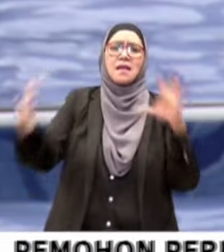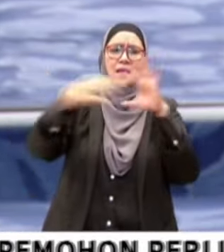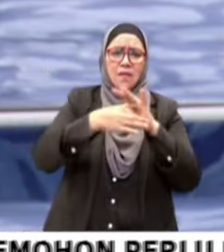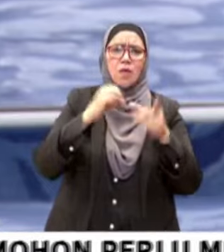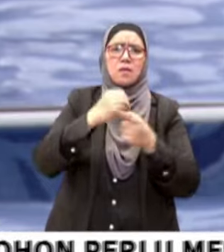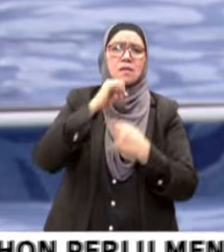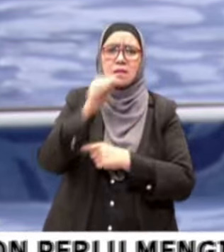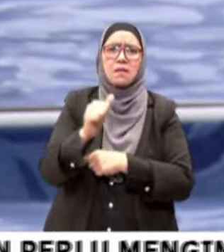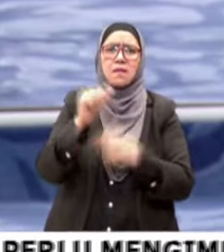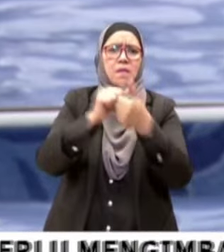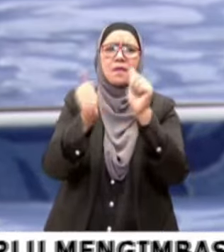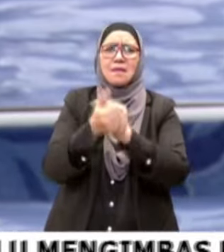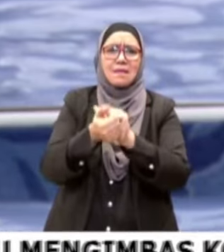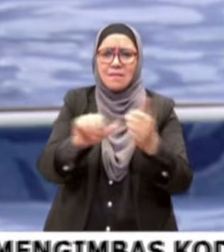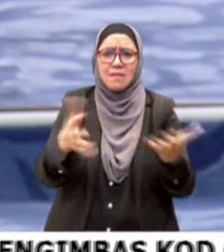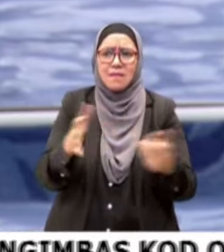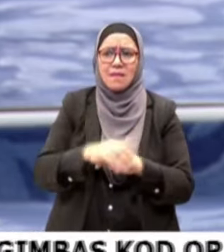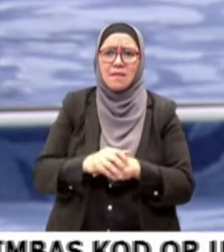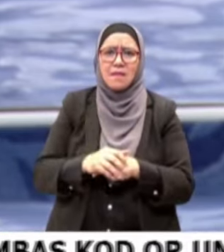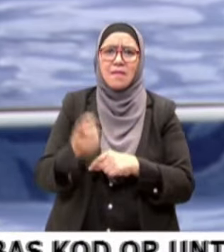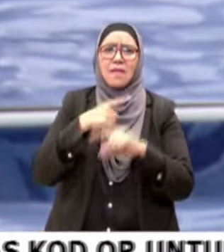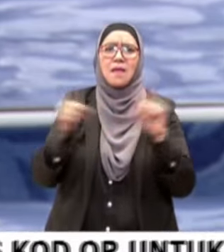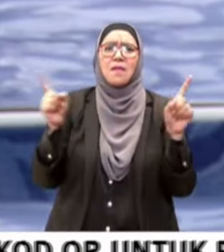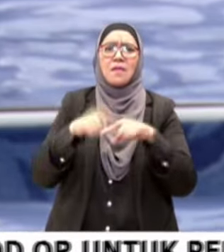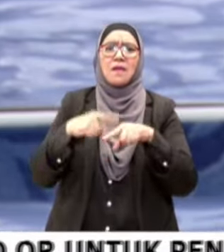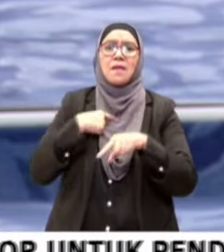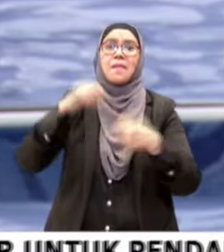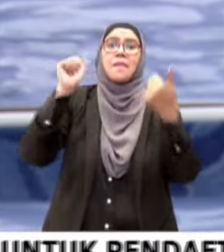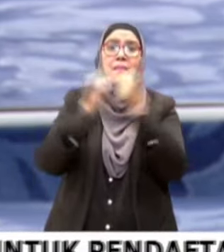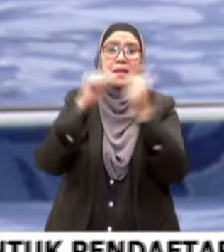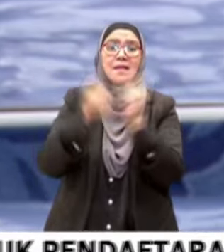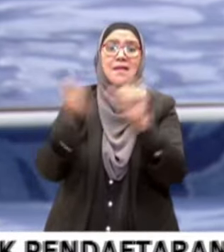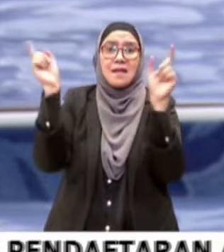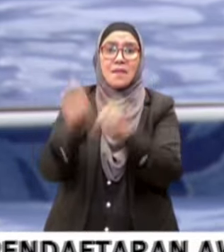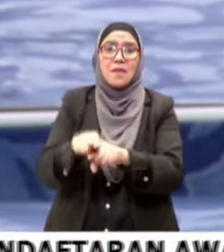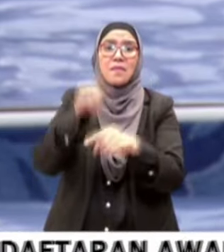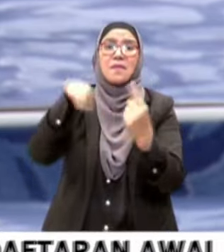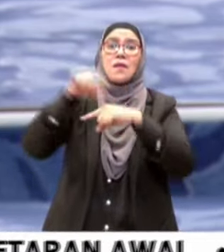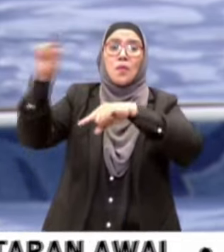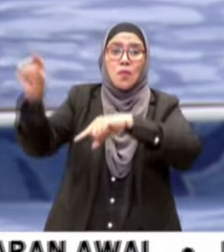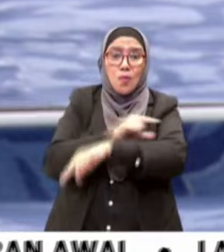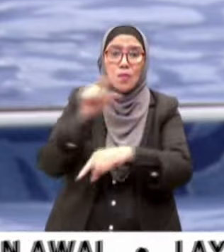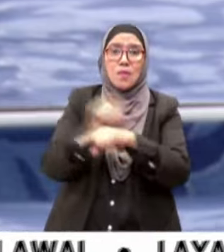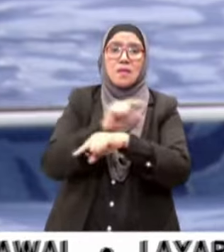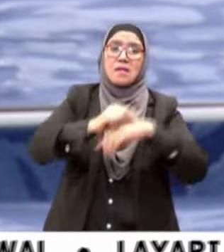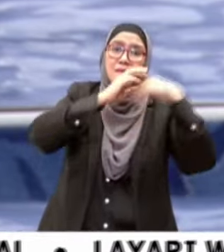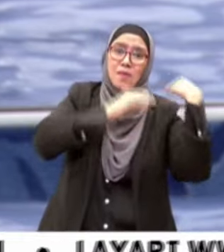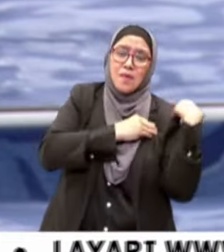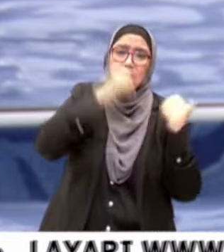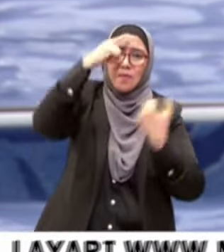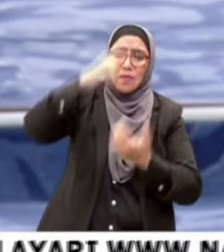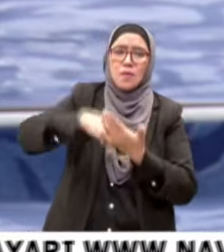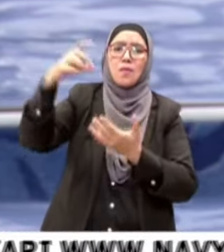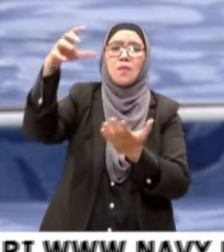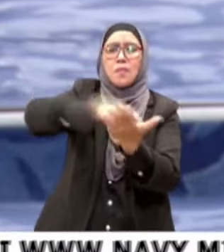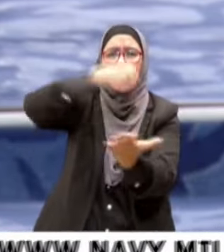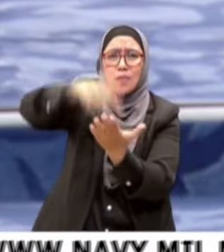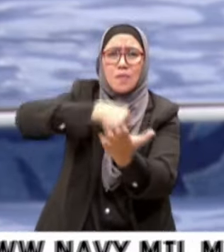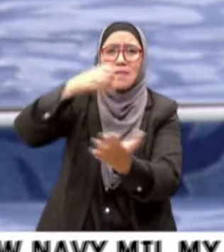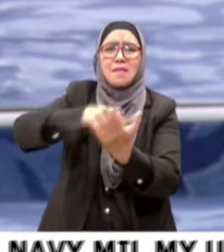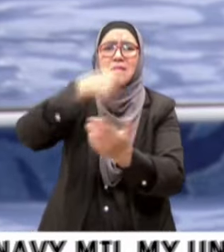ialah guna kedudukan untuk rompa harta rakyat dan ini terpakai terpakai di banyak